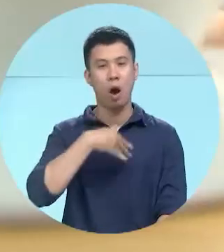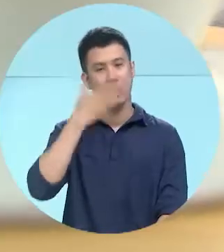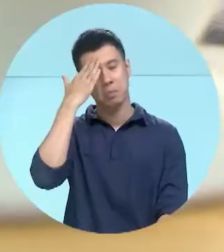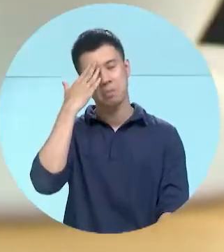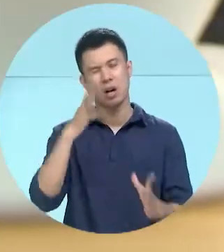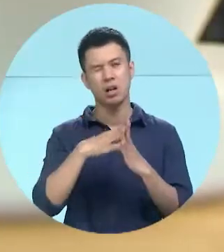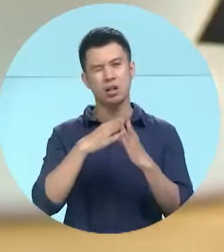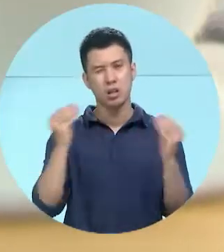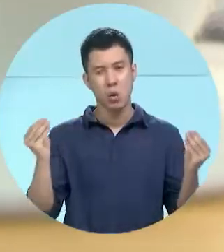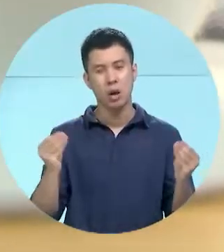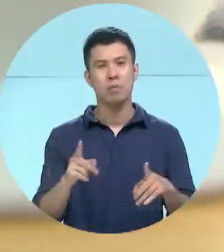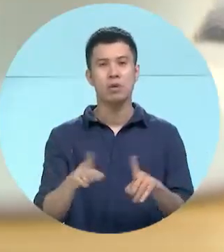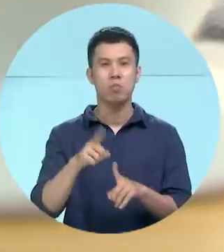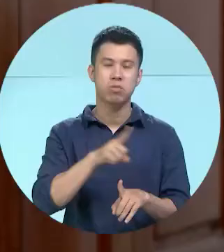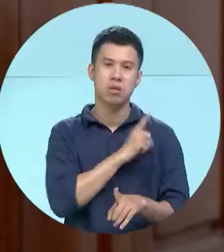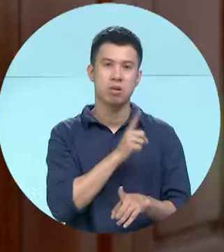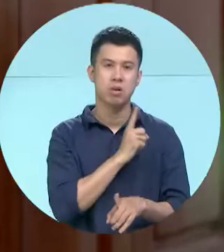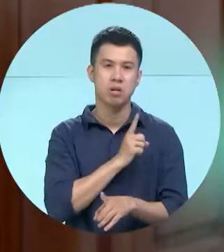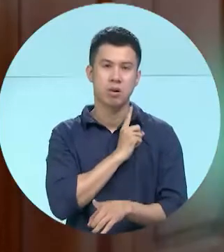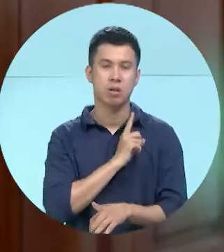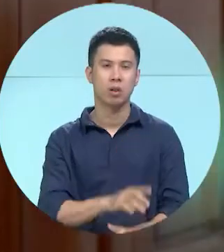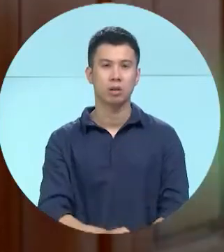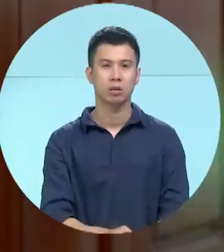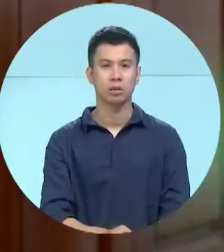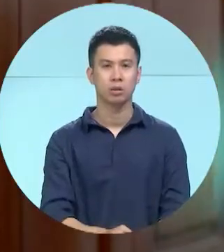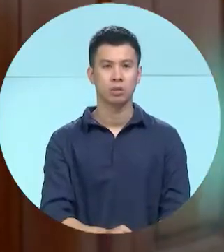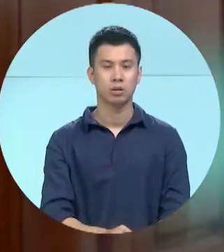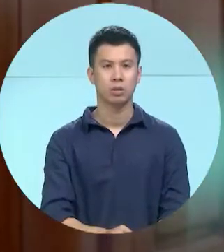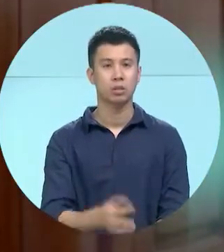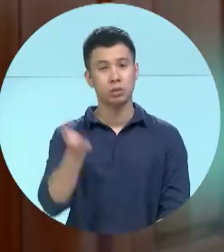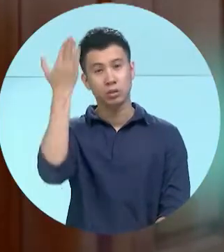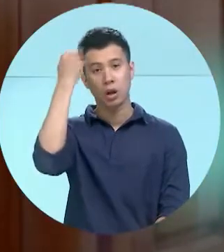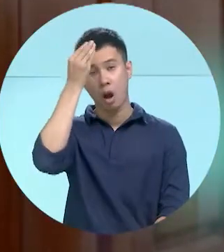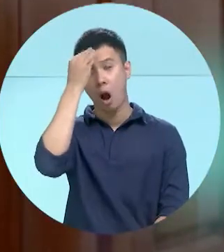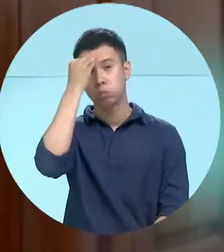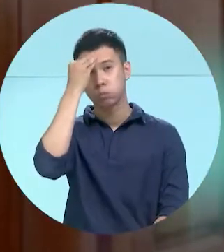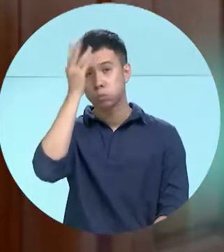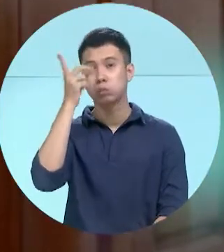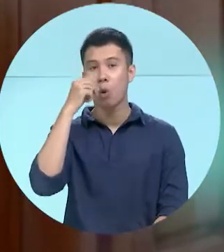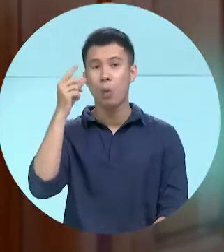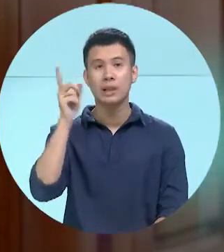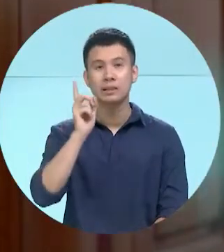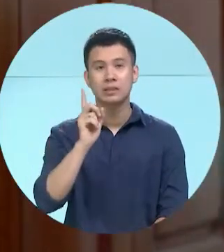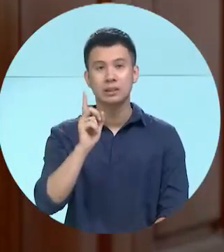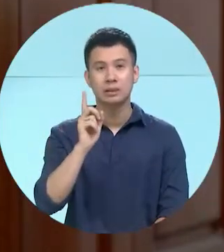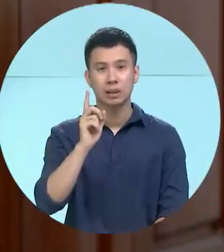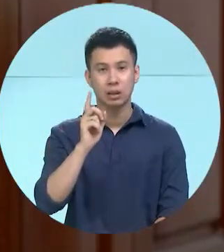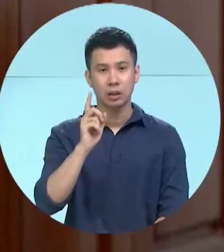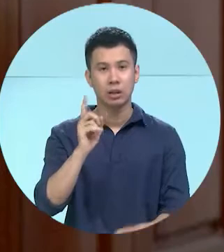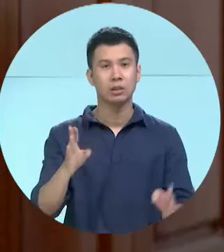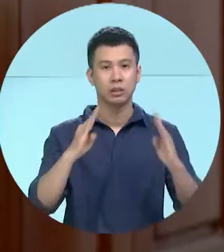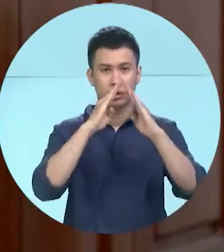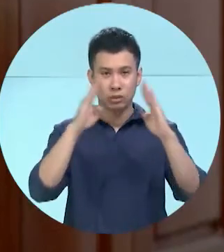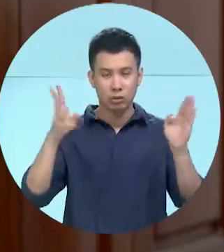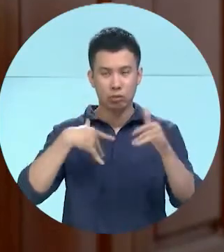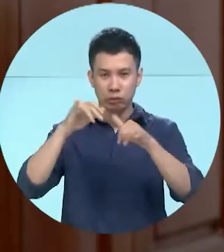lắm, làm nhiều, tự giác. Ngày xưa đi học thì nó có thói quen là nên này, bởi vì nhà mình từ mình xuống